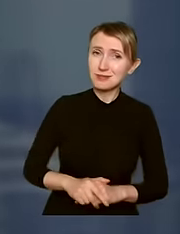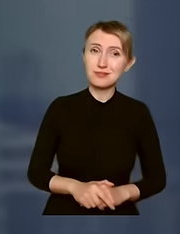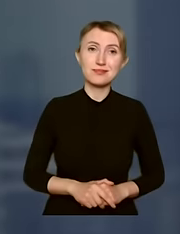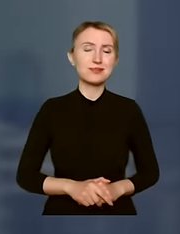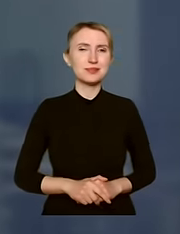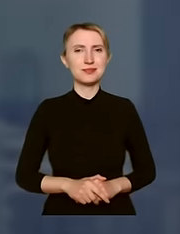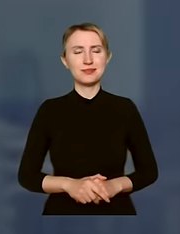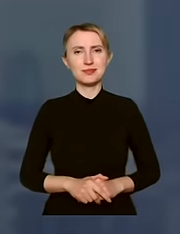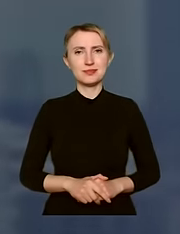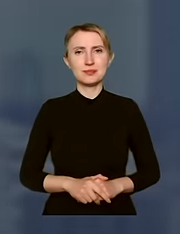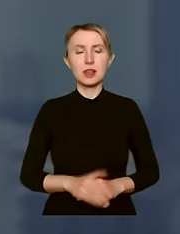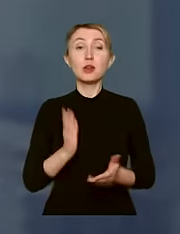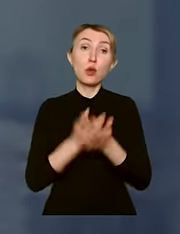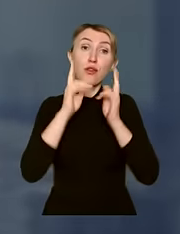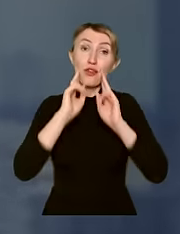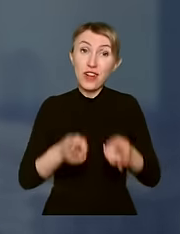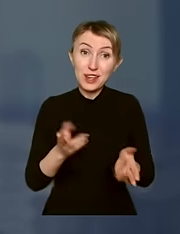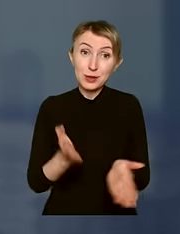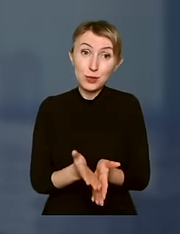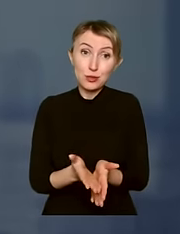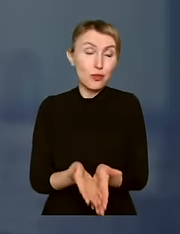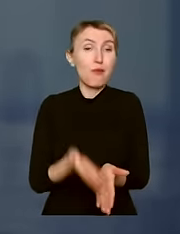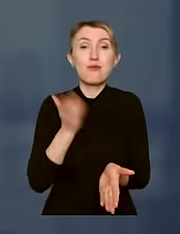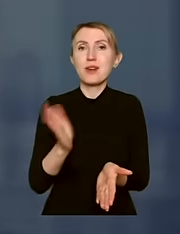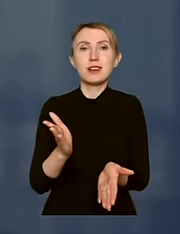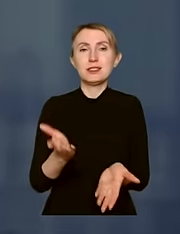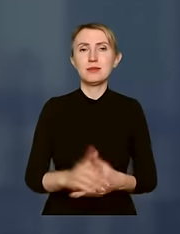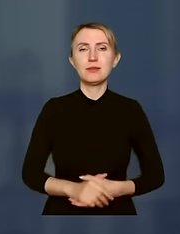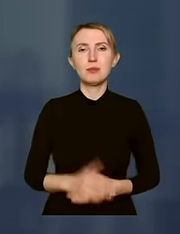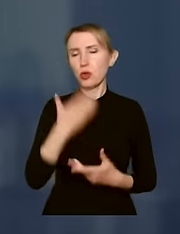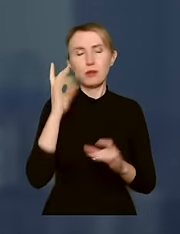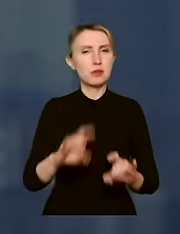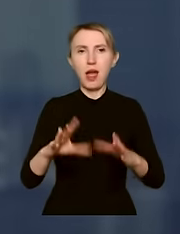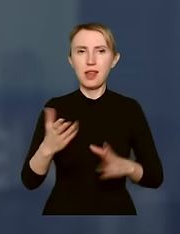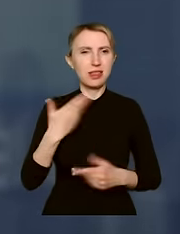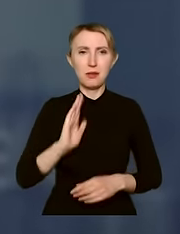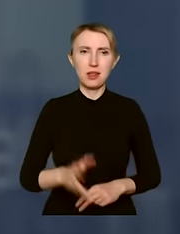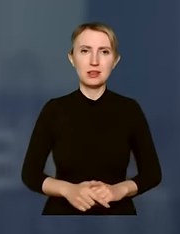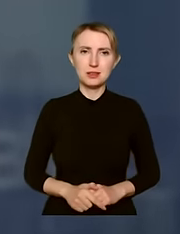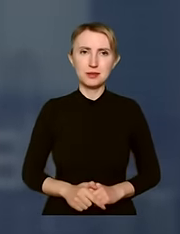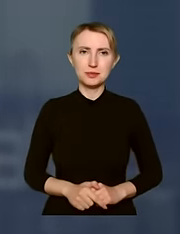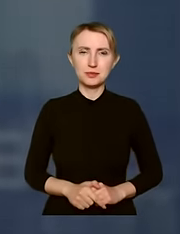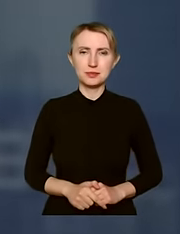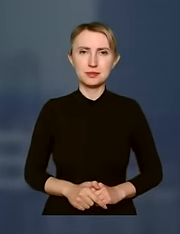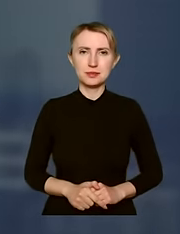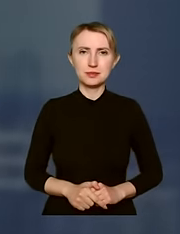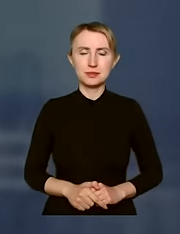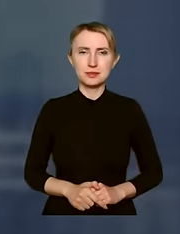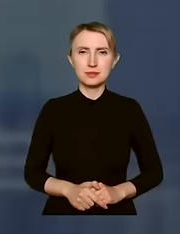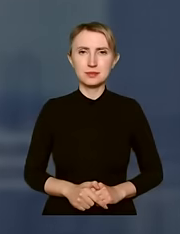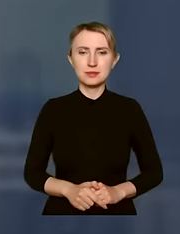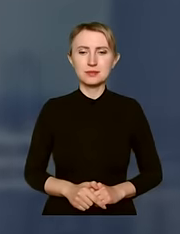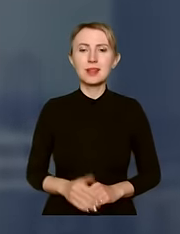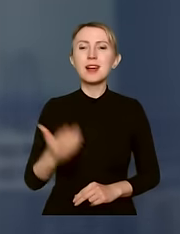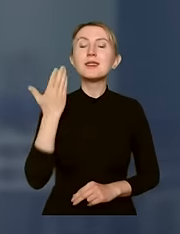Niestety nie jest to prima aprilis. Drodzy, i to już jest fakt, bo tak będzie, bo nie sądzę, żeby się ktokolwiek z tego w tej chwili wycofał przed świętami. Bardzo